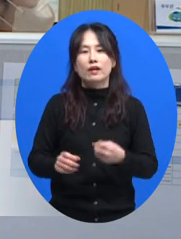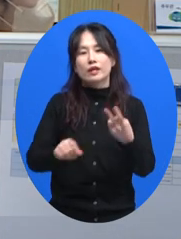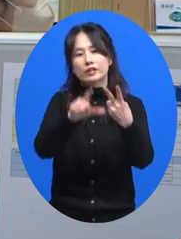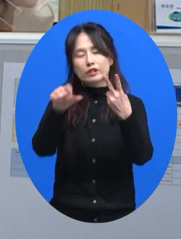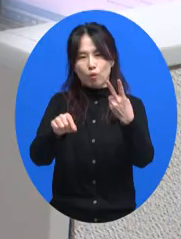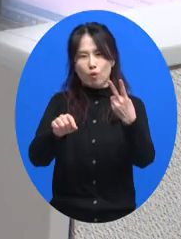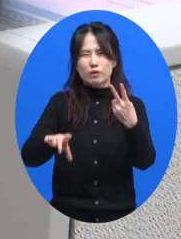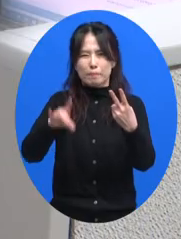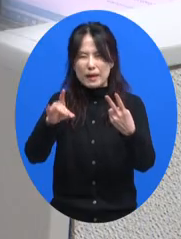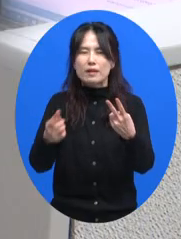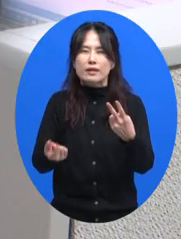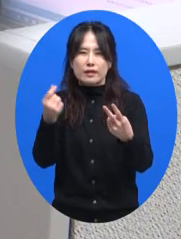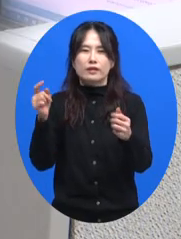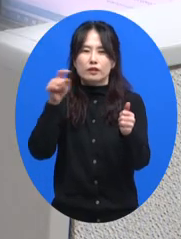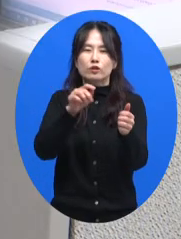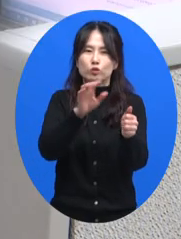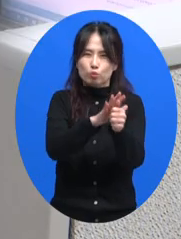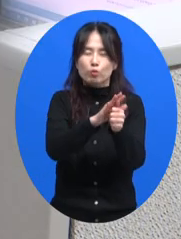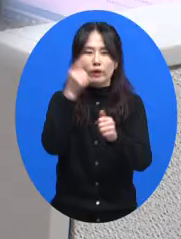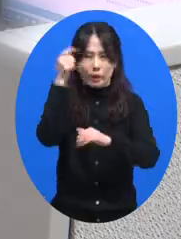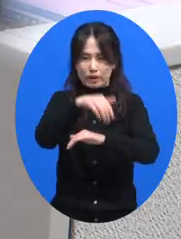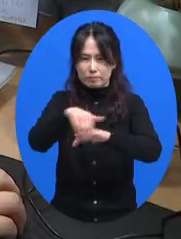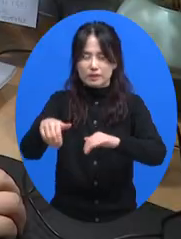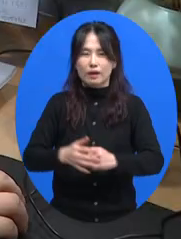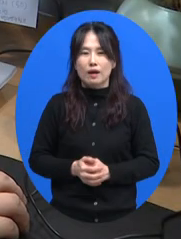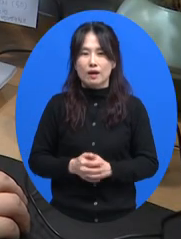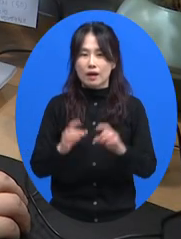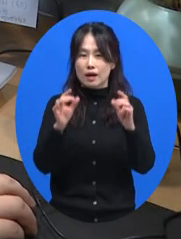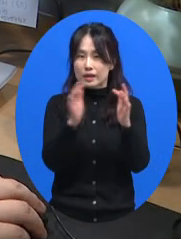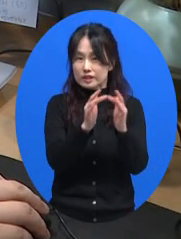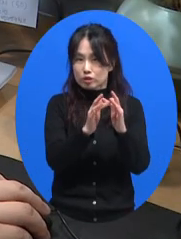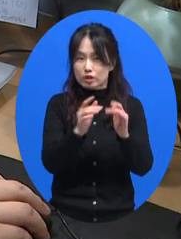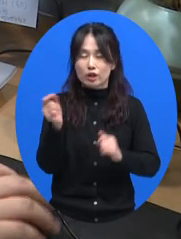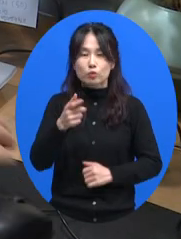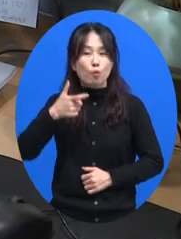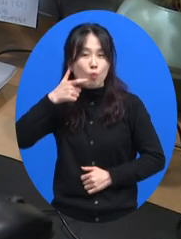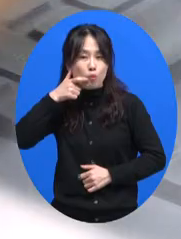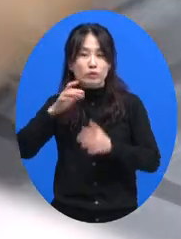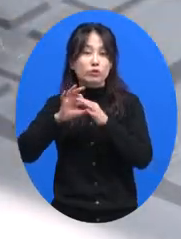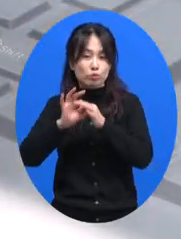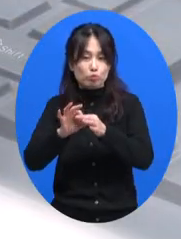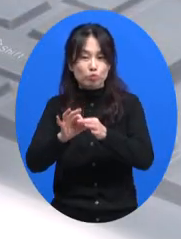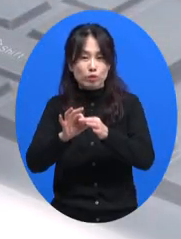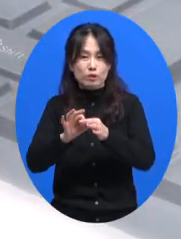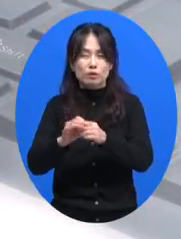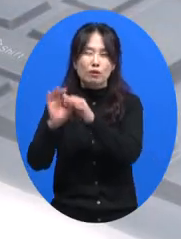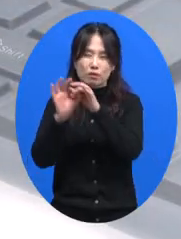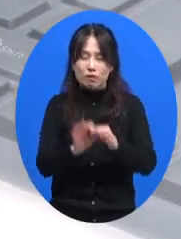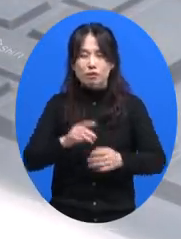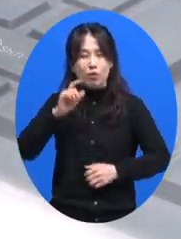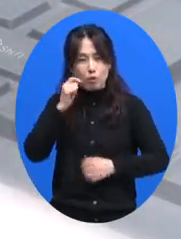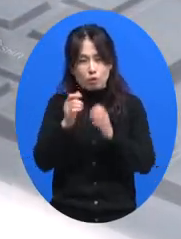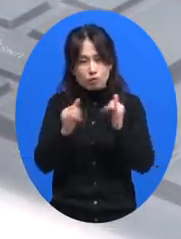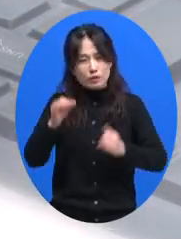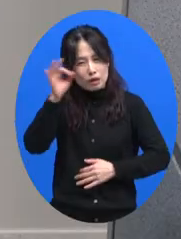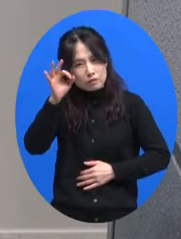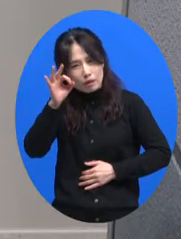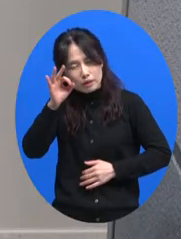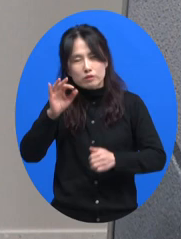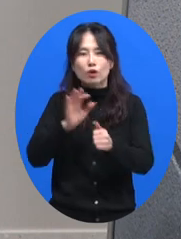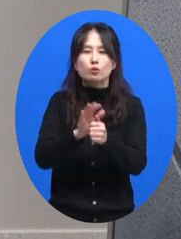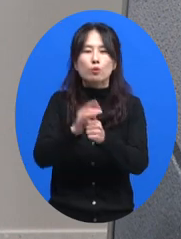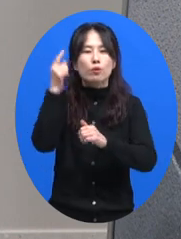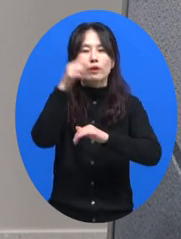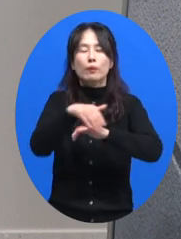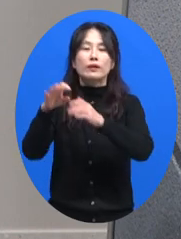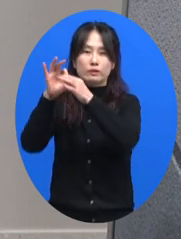신속하게 지원하겠습니다 돈은 긴급복지 위기상담 한라인과 긴급복지 전용 콜센터를 통해 난방위기 사각지대 발굴과 지원도